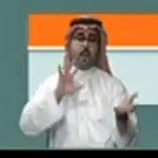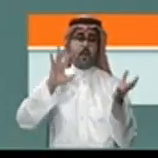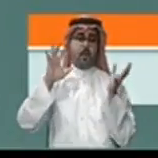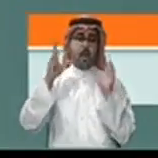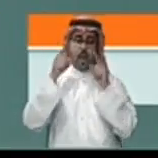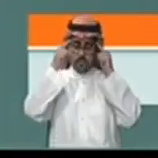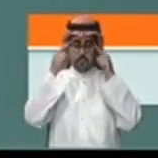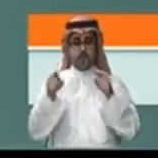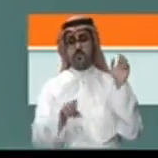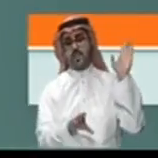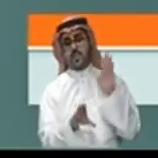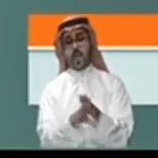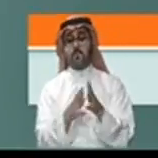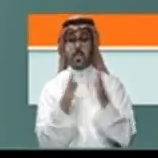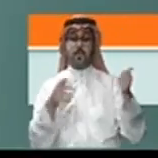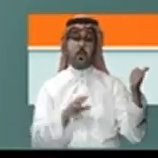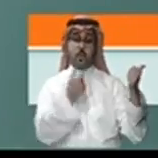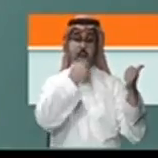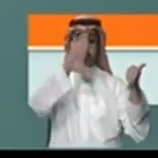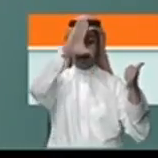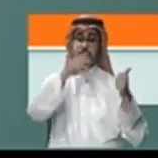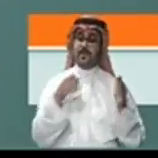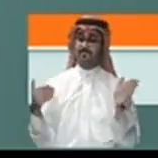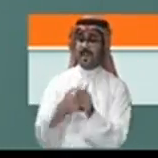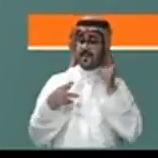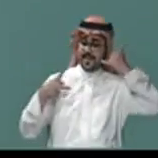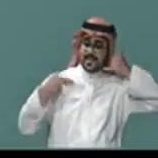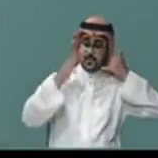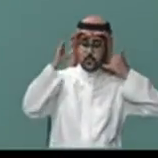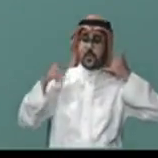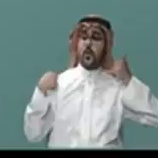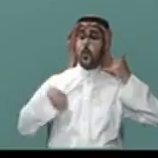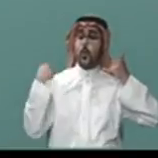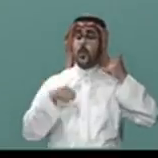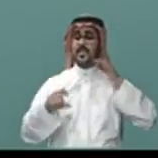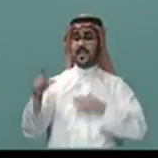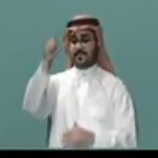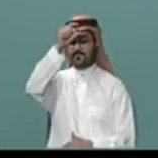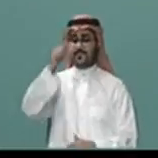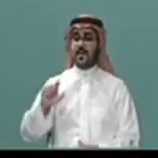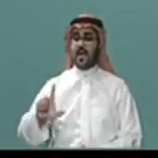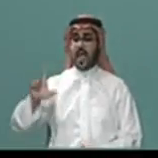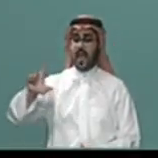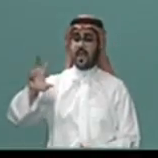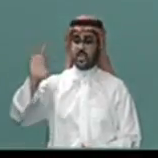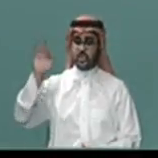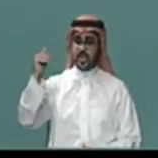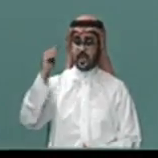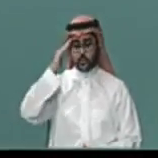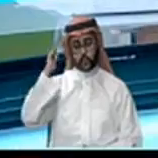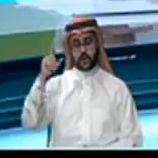أنحاء العالم. نعم، إذن معالي وزير الشؤون الإسلامية والدعوة والإرشاد الدكتور عبد اللطيف آل الشيخ، شكرا جزيلا